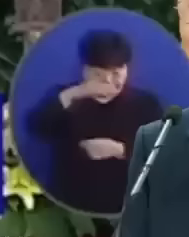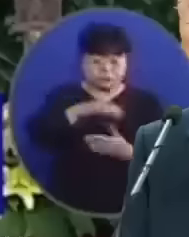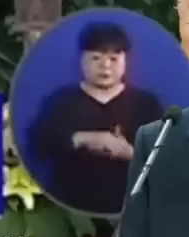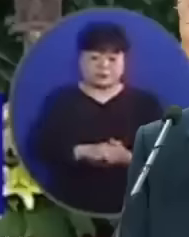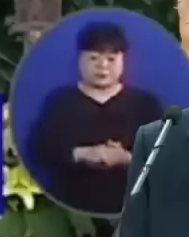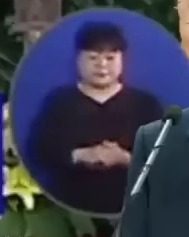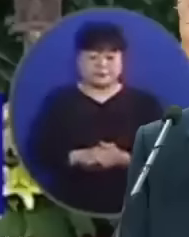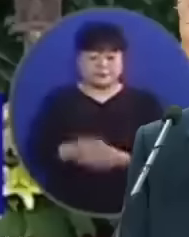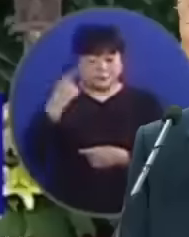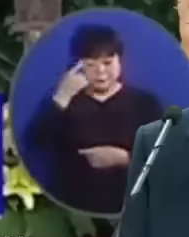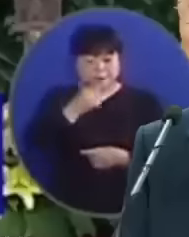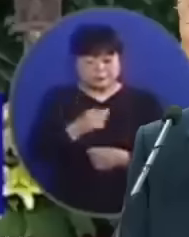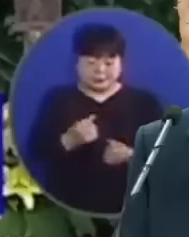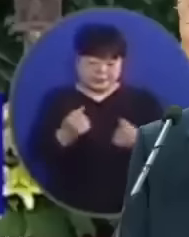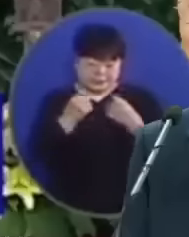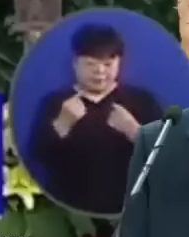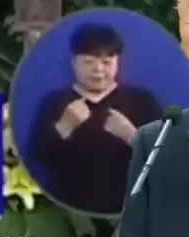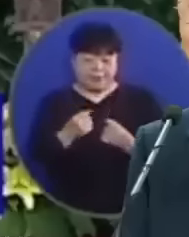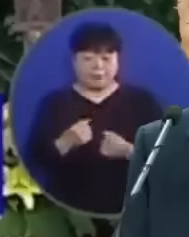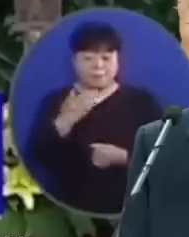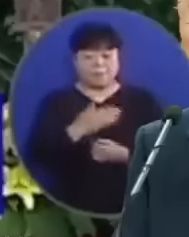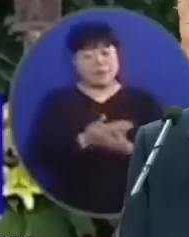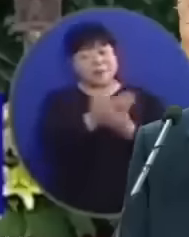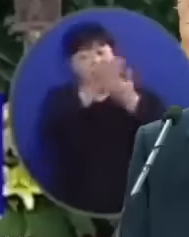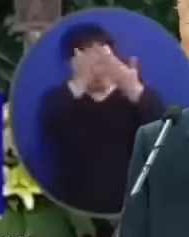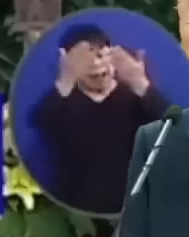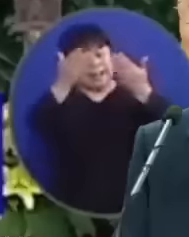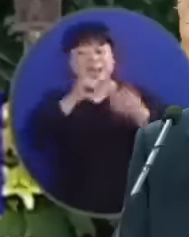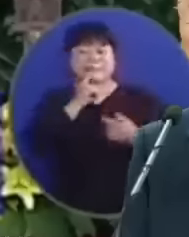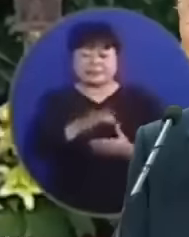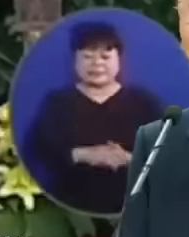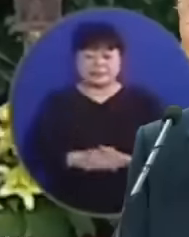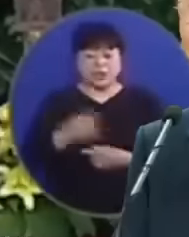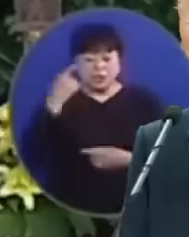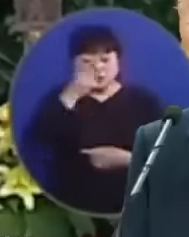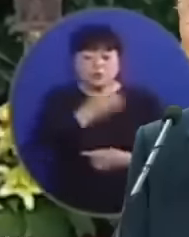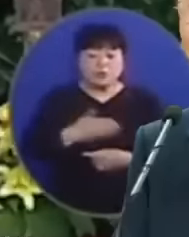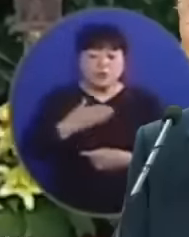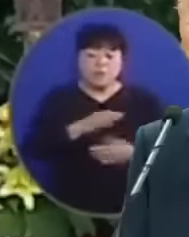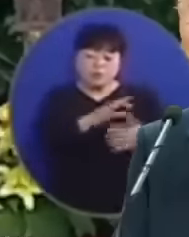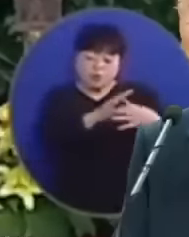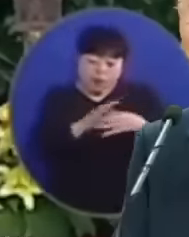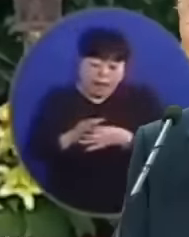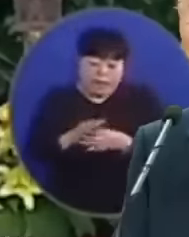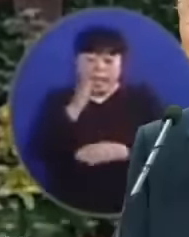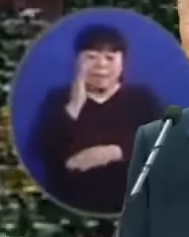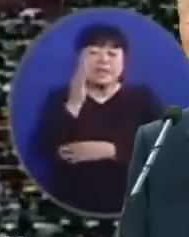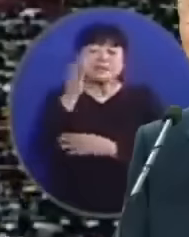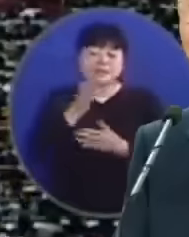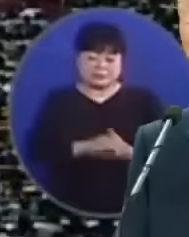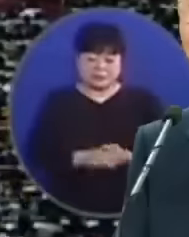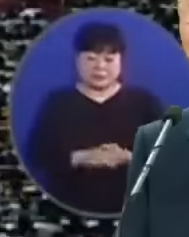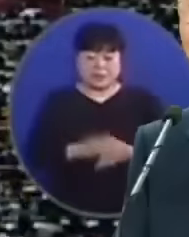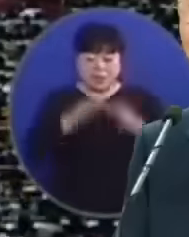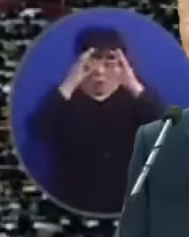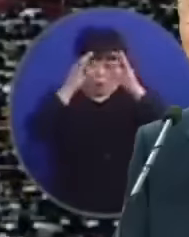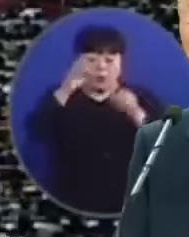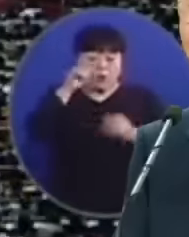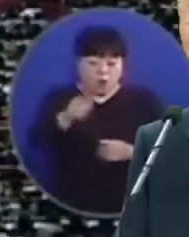그러므로 내 눈이 쓰하면 온몸이 밝을 것이요 라고 말씀하시며 눈과 몸의 관계를 말씀하셨습니다. 보는